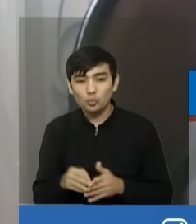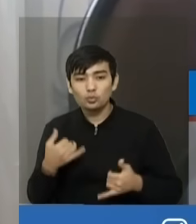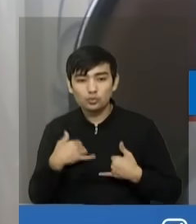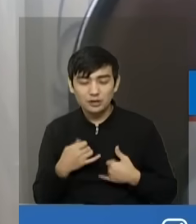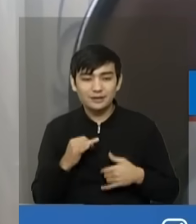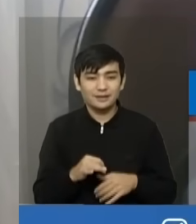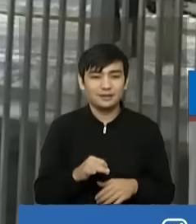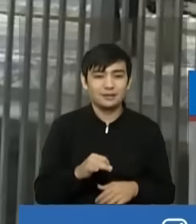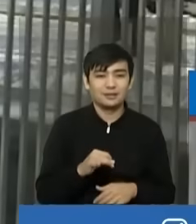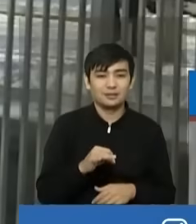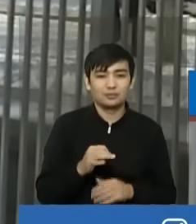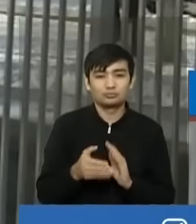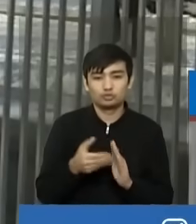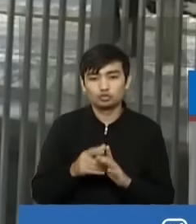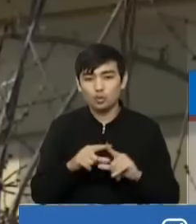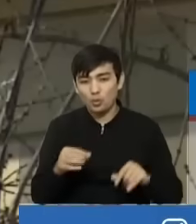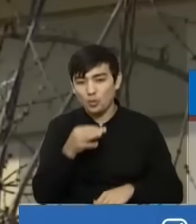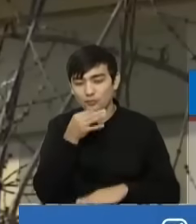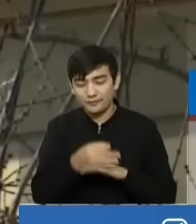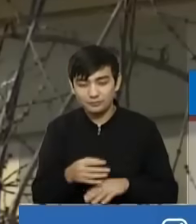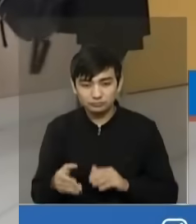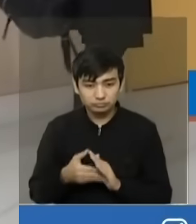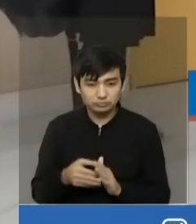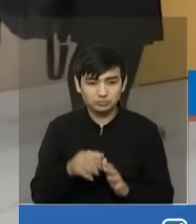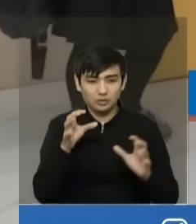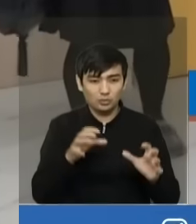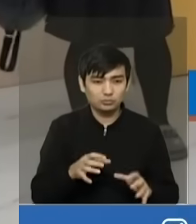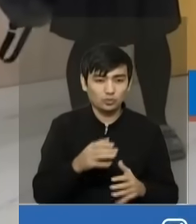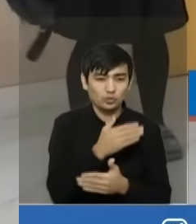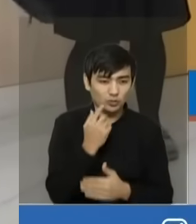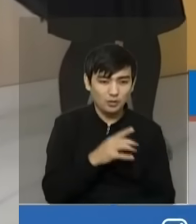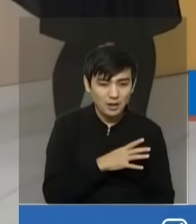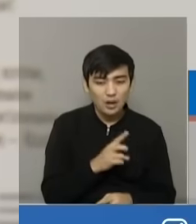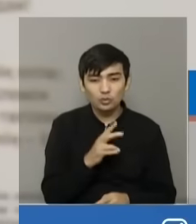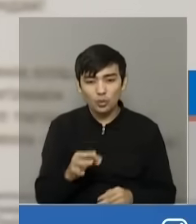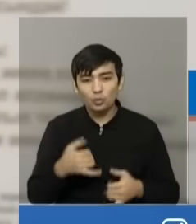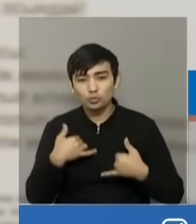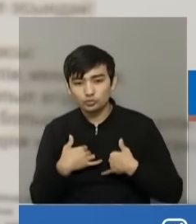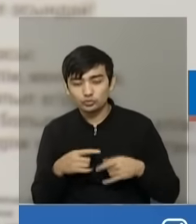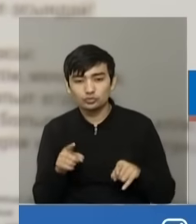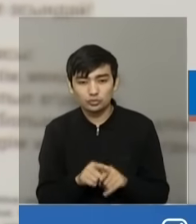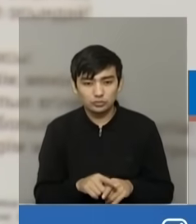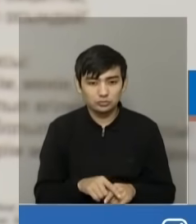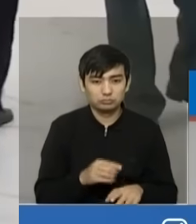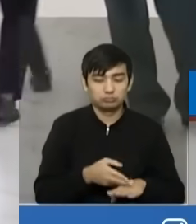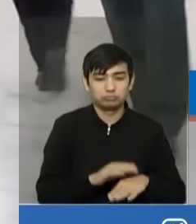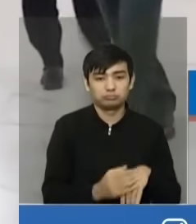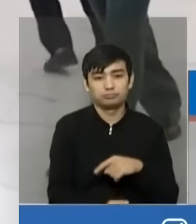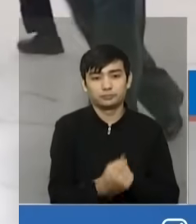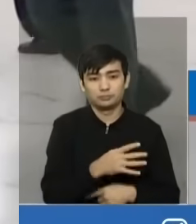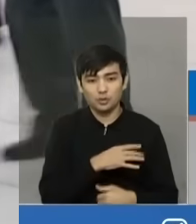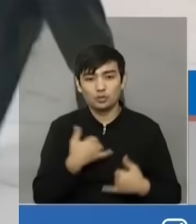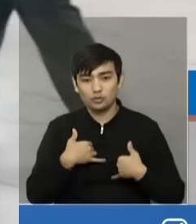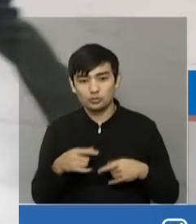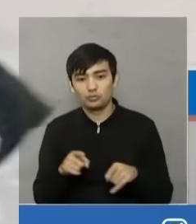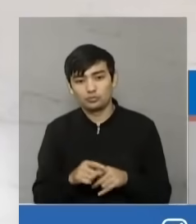мен мектеп әкімшілігі шақырылады. Жауапкершілік заң жүзінде жоқ дегенімізбен, бұл жағдайда мұғалімдерге де салмақ түседі екен. Оны ұстаздардың